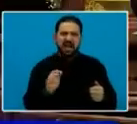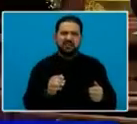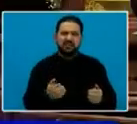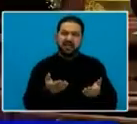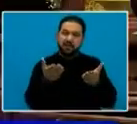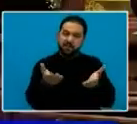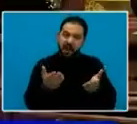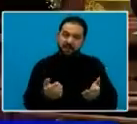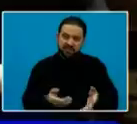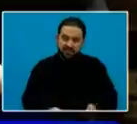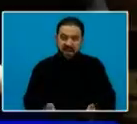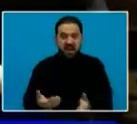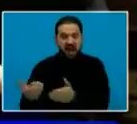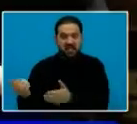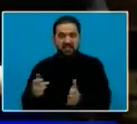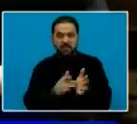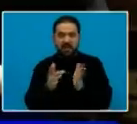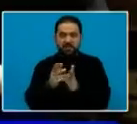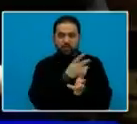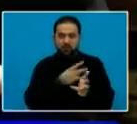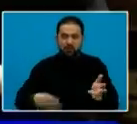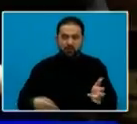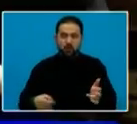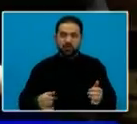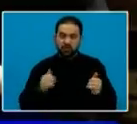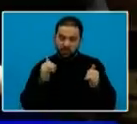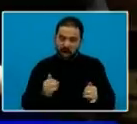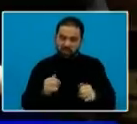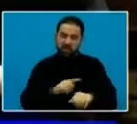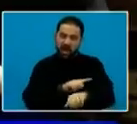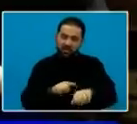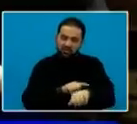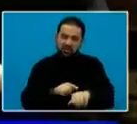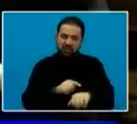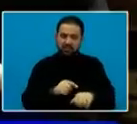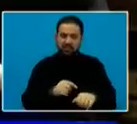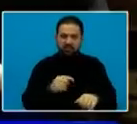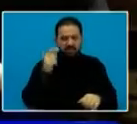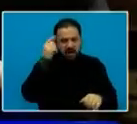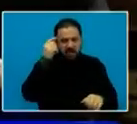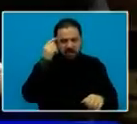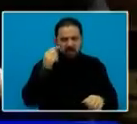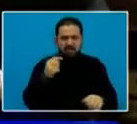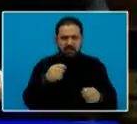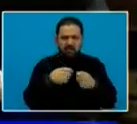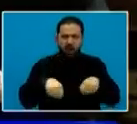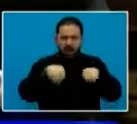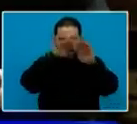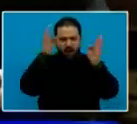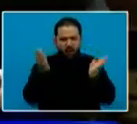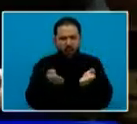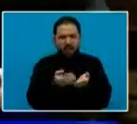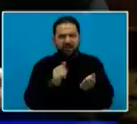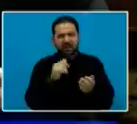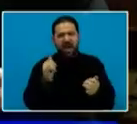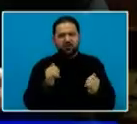să primească, să nască pe Mântuitorul și în același timp să se supună bârfei și oprobiului întregii societăți, astfel